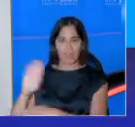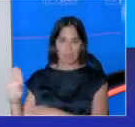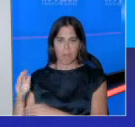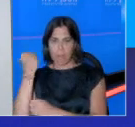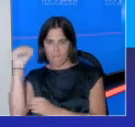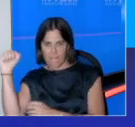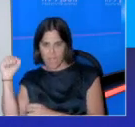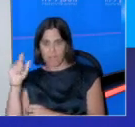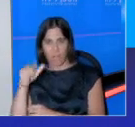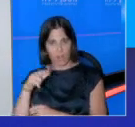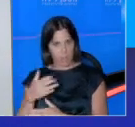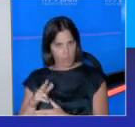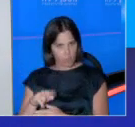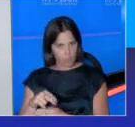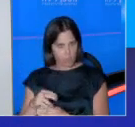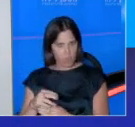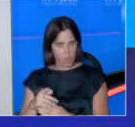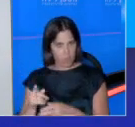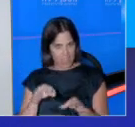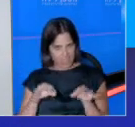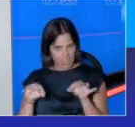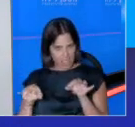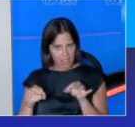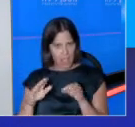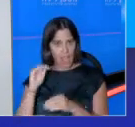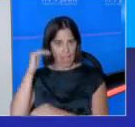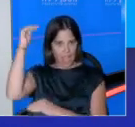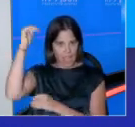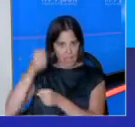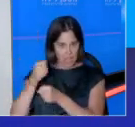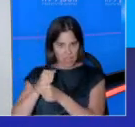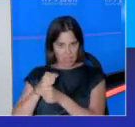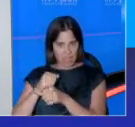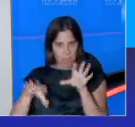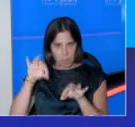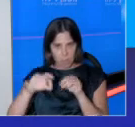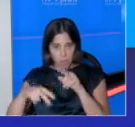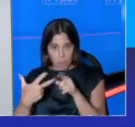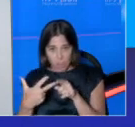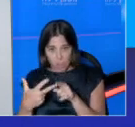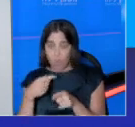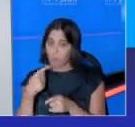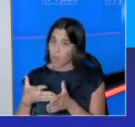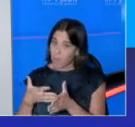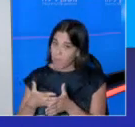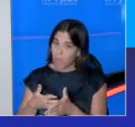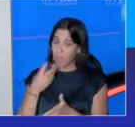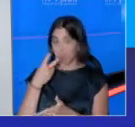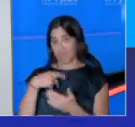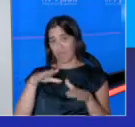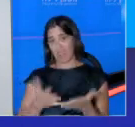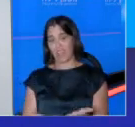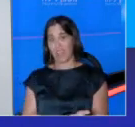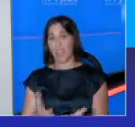להתווכח... לא, דווקא... אז בסדר, זה לי מספיק זמן לעבור על כל ההבטחות של נת גנץ עשה את זה בבחירות השלישיות, כולם אמרו, הוא נמחק. אז אי אפשר להרכיב ממשלה, אי אפשר